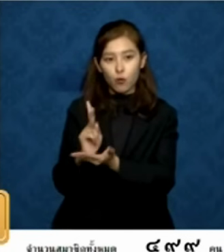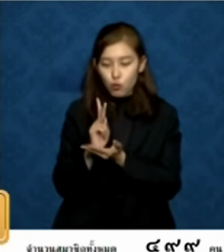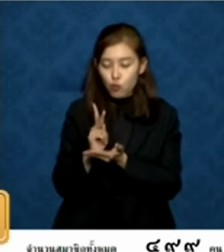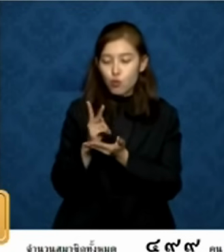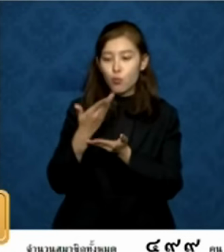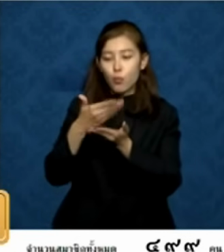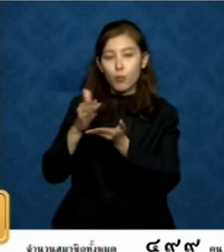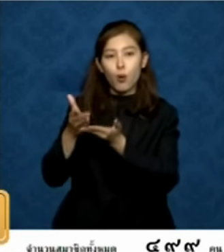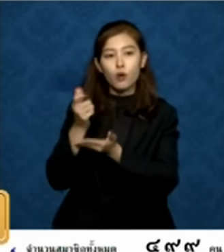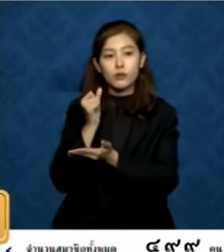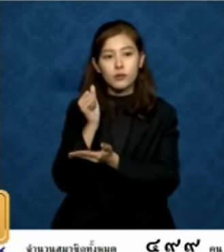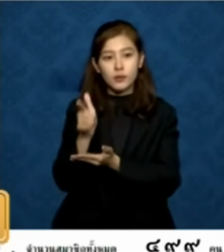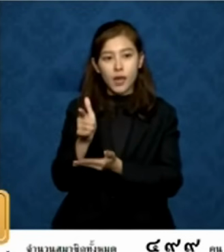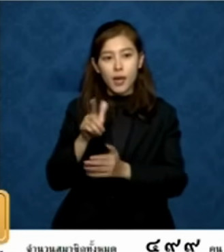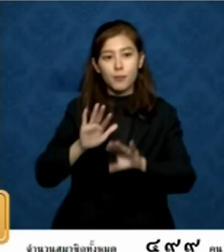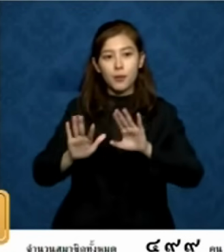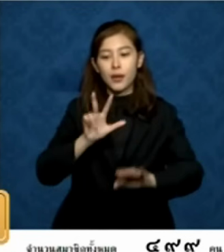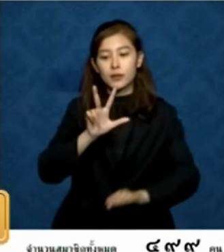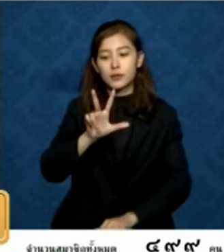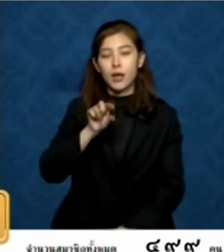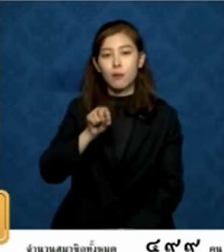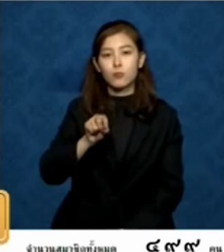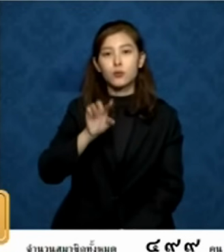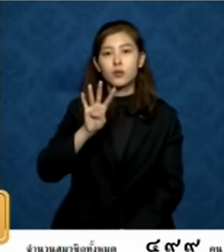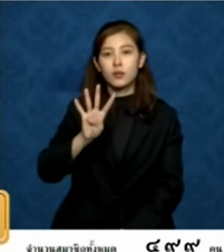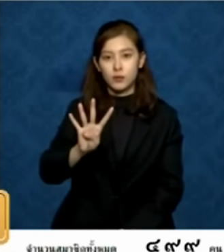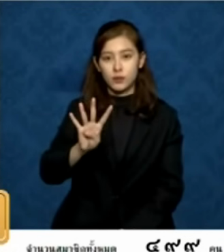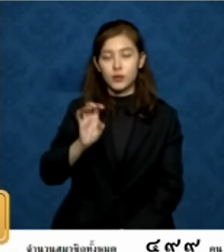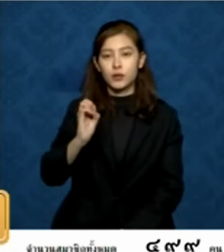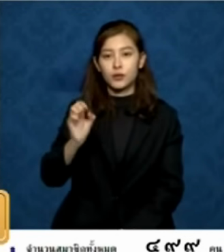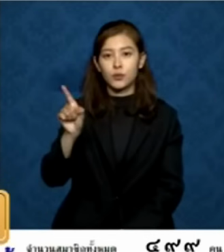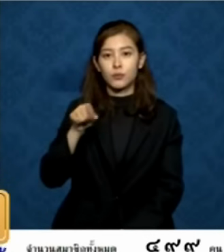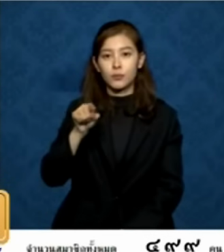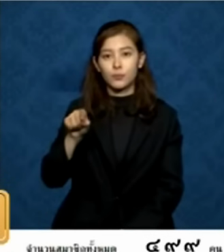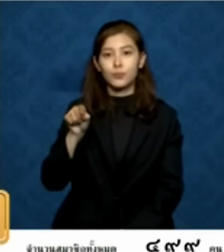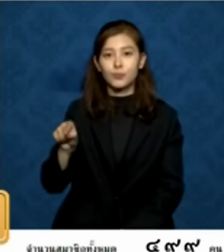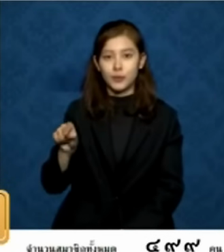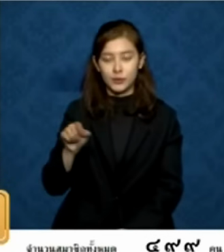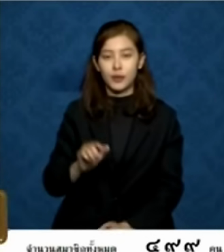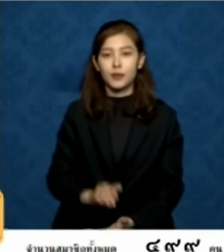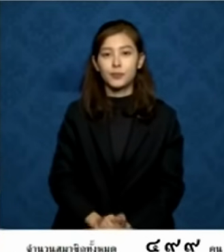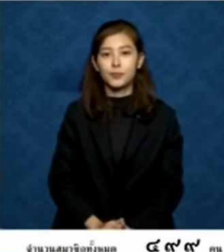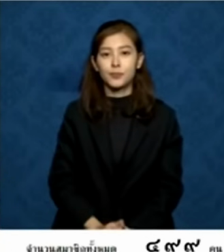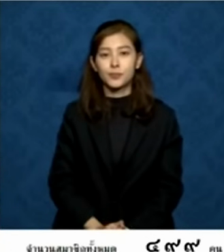118,320 ล้านบาทหรือคิดเป็นร้อยละ 3.4